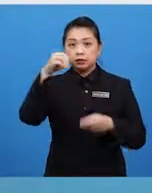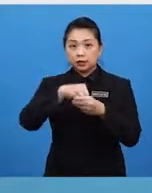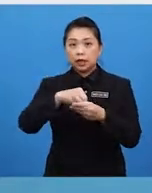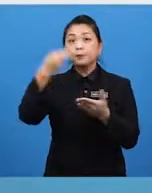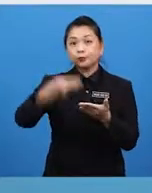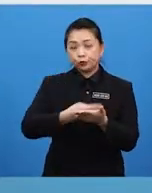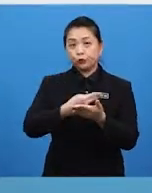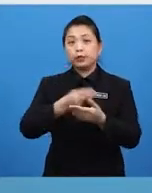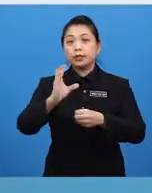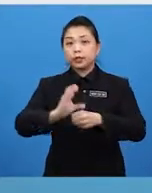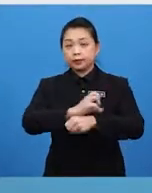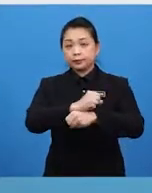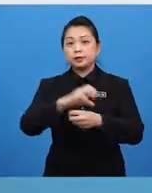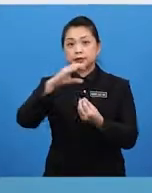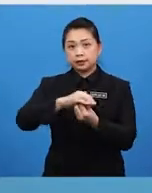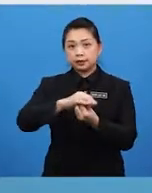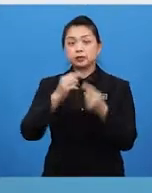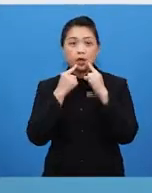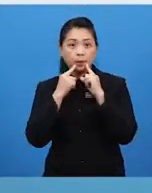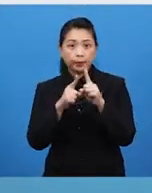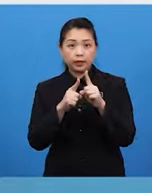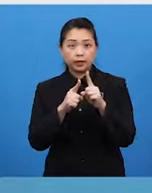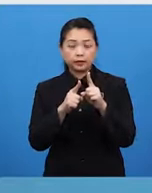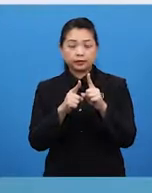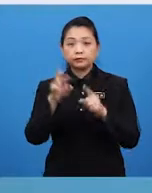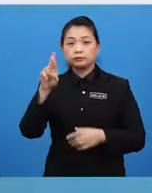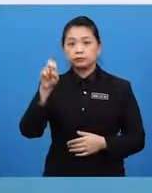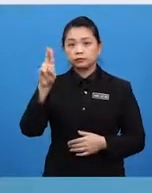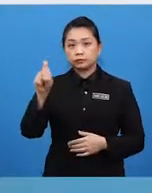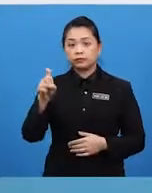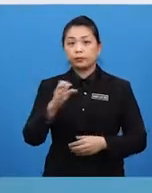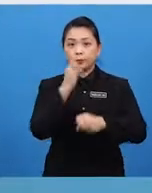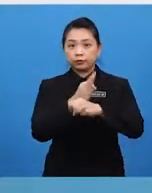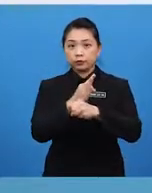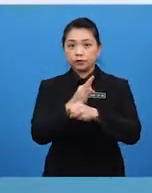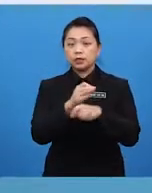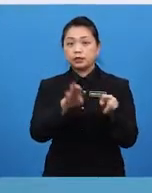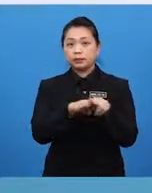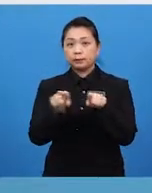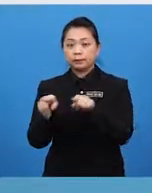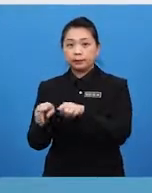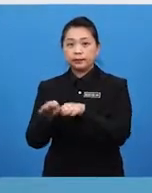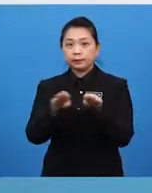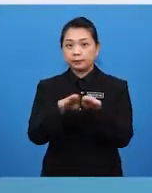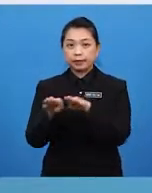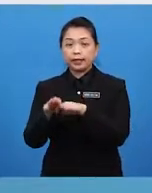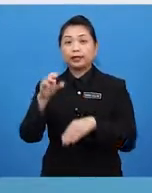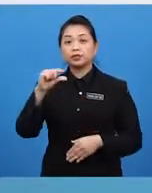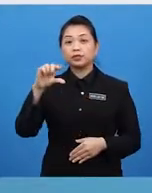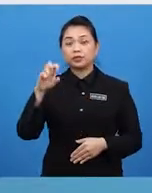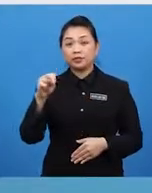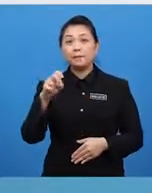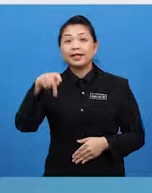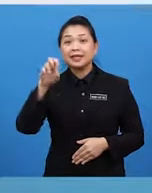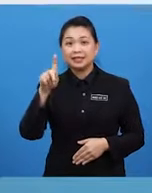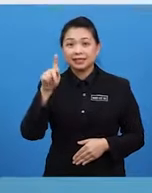cendawan Hai ucapannya ialah e-blue berfungsi sebagai agen pemekat di